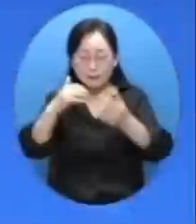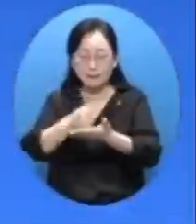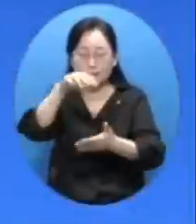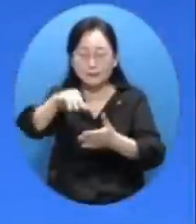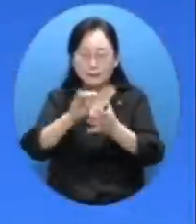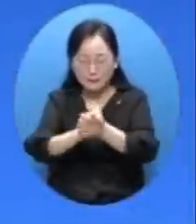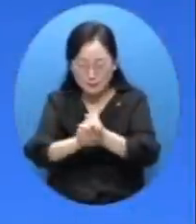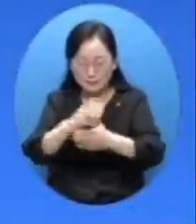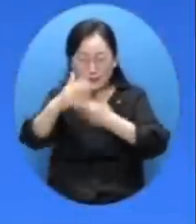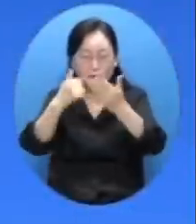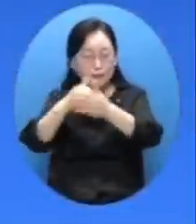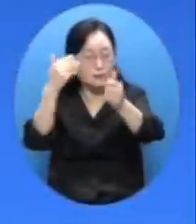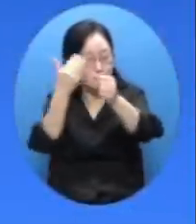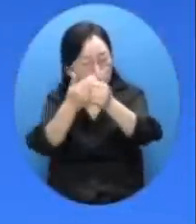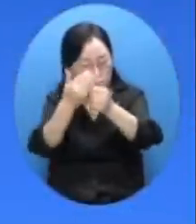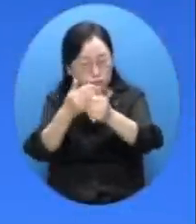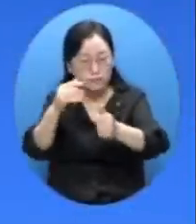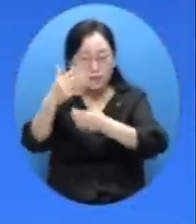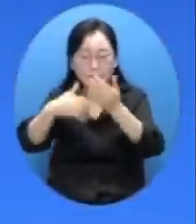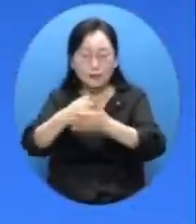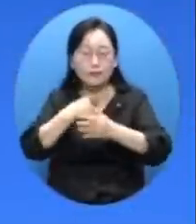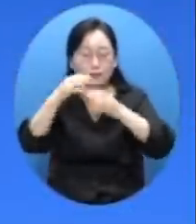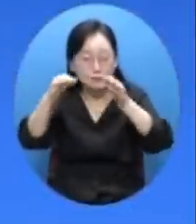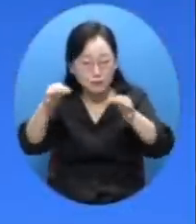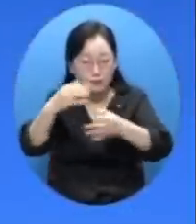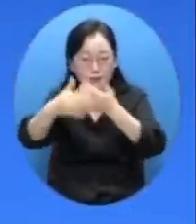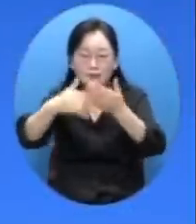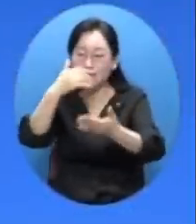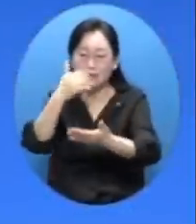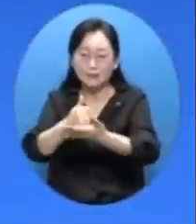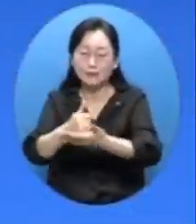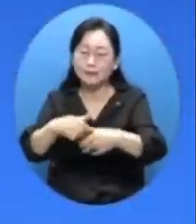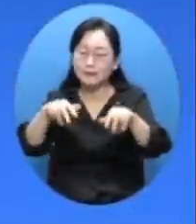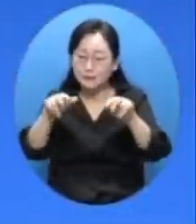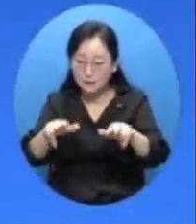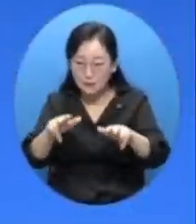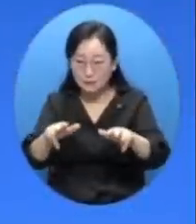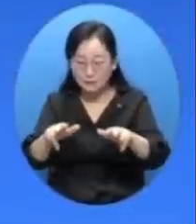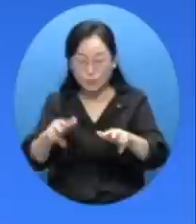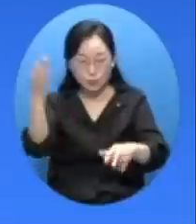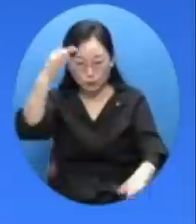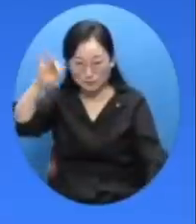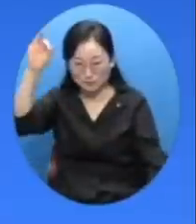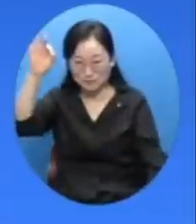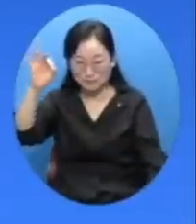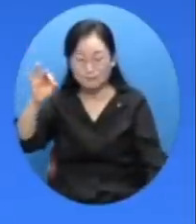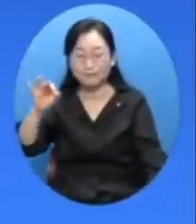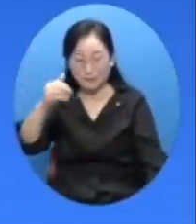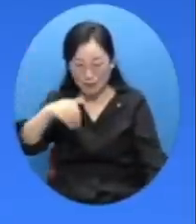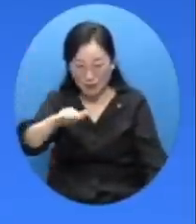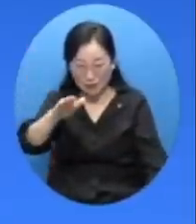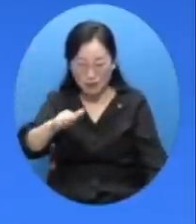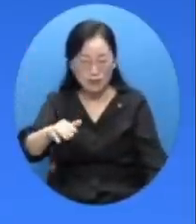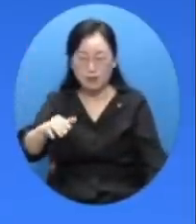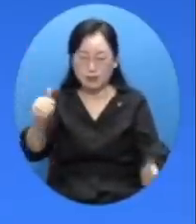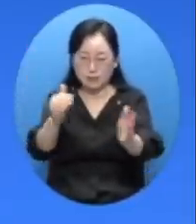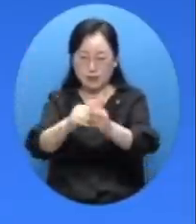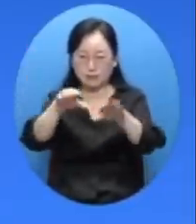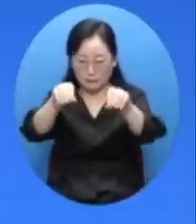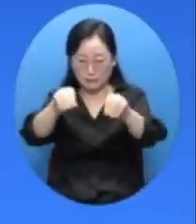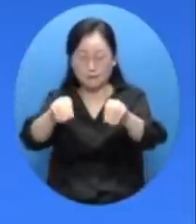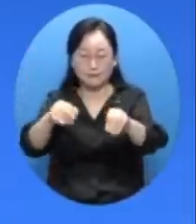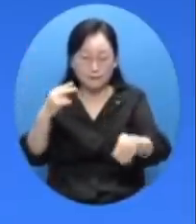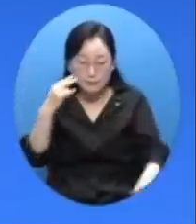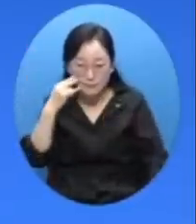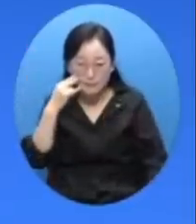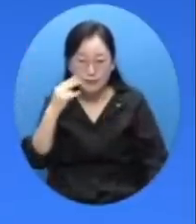기도하고 하나님의 뜻을 묻고 하나님의 음성 하나님께서 이제는 가도 좋다 할 때 가야 되고 멈춰야 할 때 멈추고 계약을